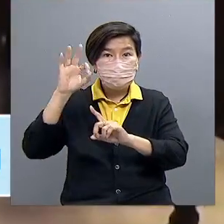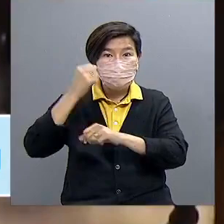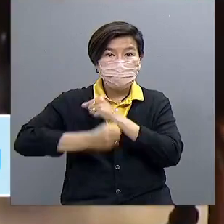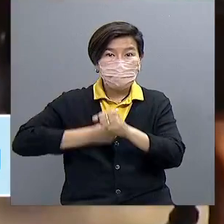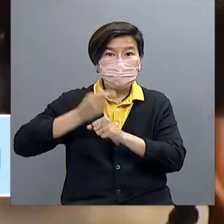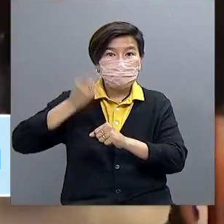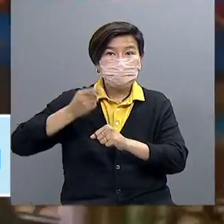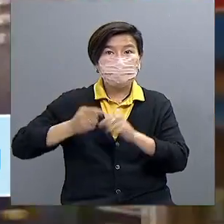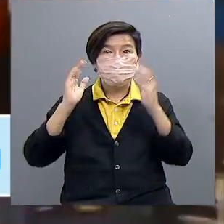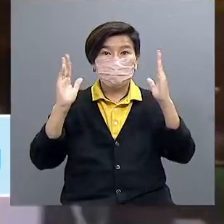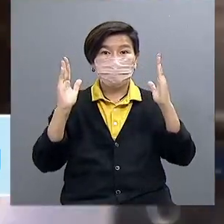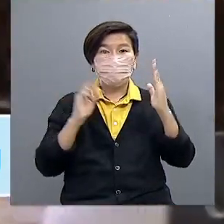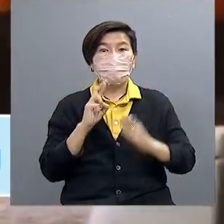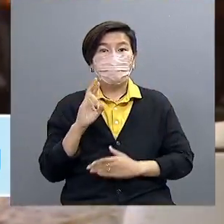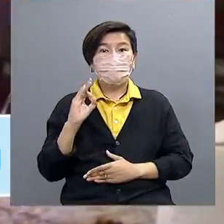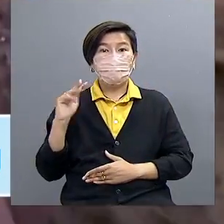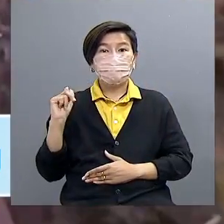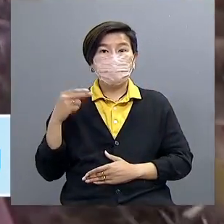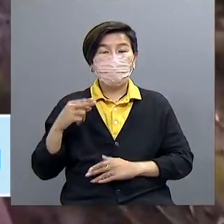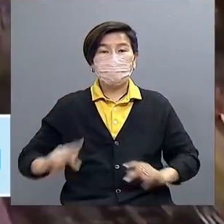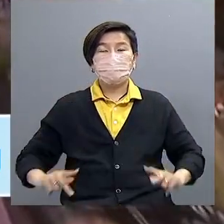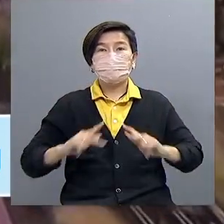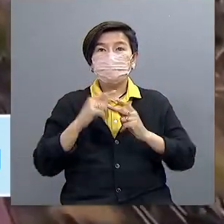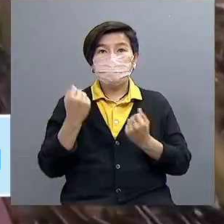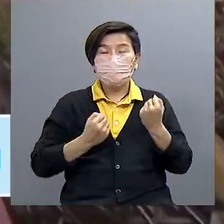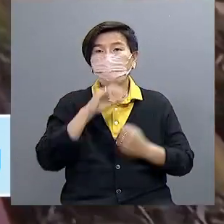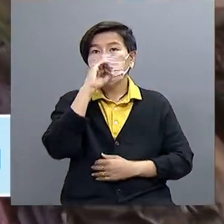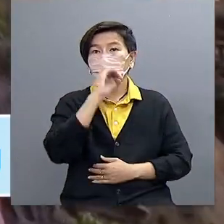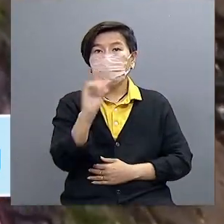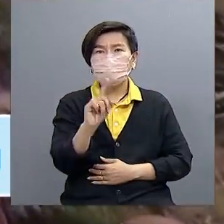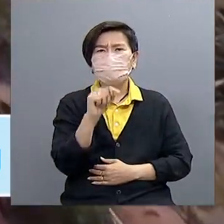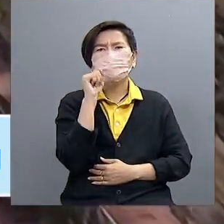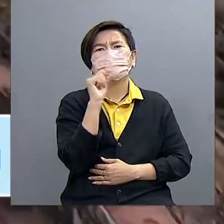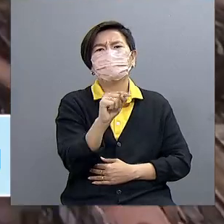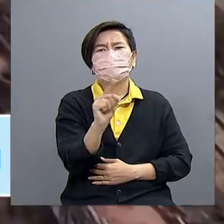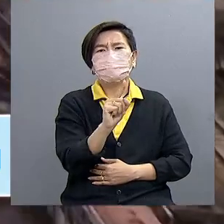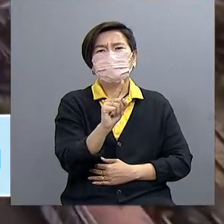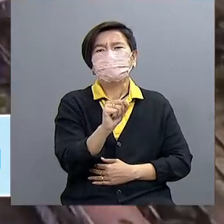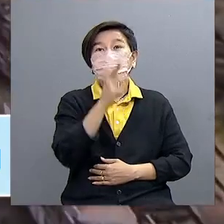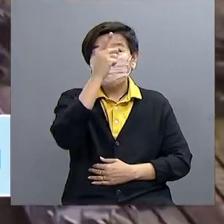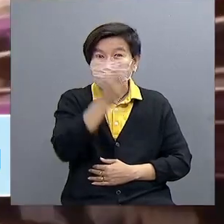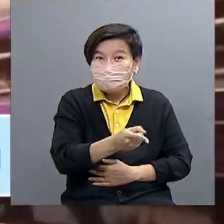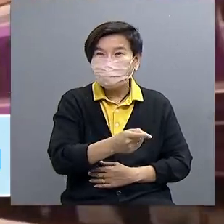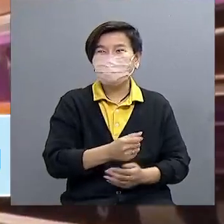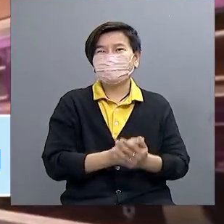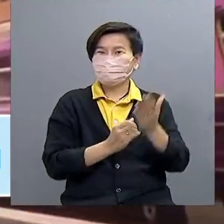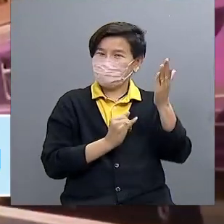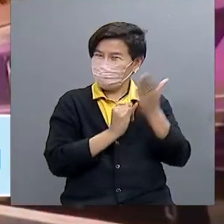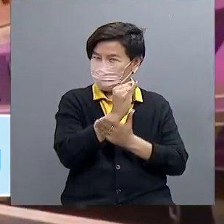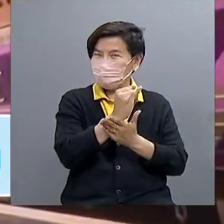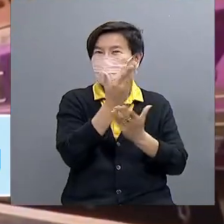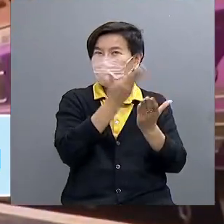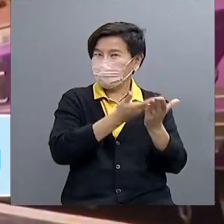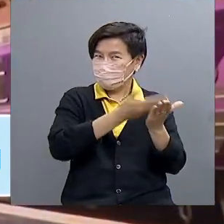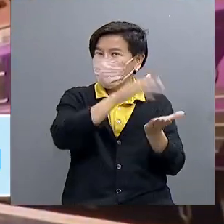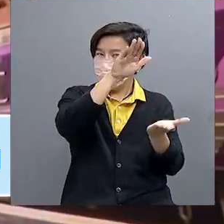การรถไฟแห่งประเทศไทยกระทรวงคมนาคมชี้แจงว่าประเด็นดังกล่าวนั้นเป็นความจริงค ่ะก็คือลดราคาให้เรื่องนี้เรื่อง